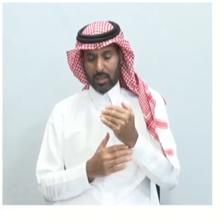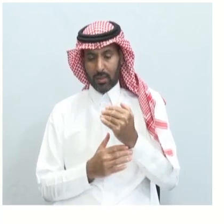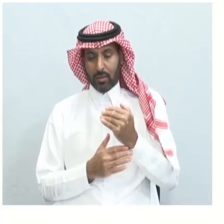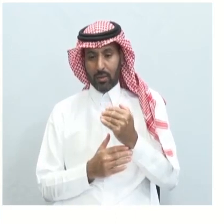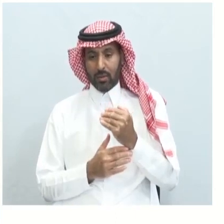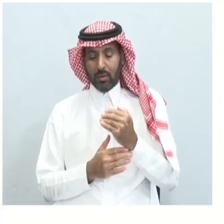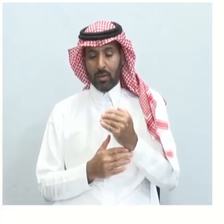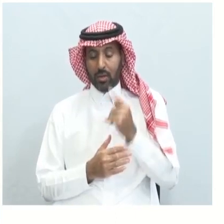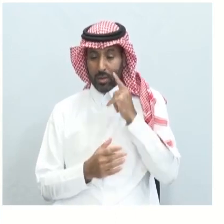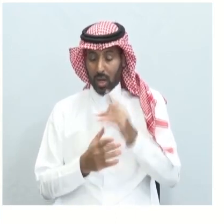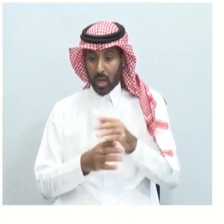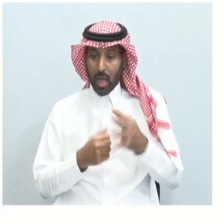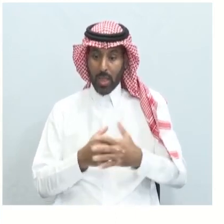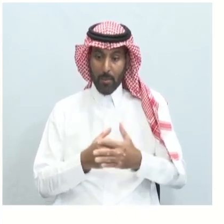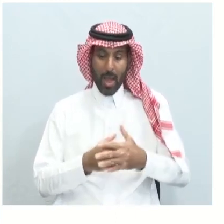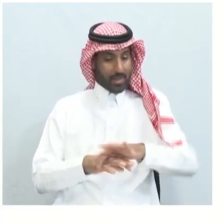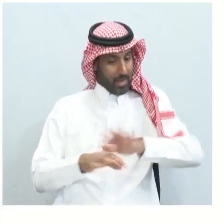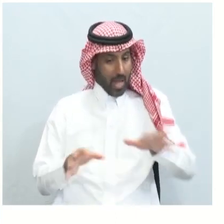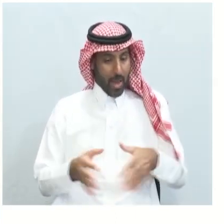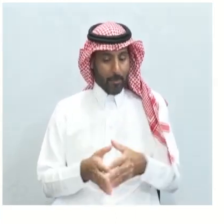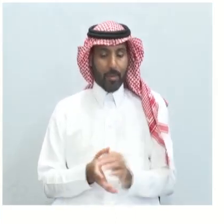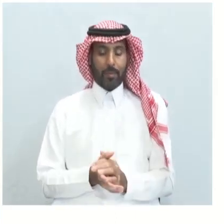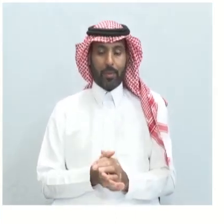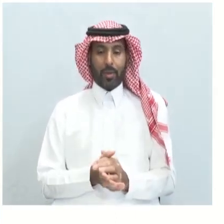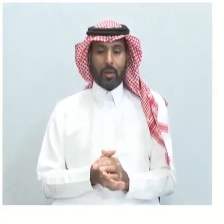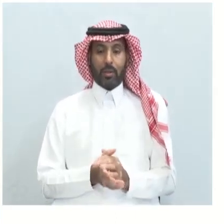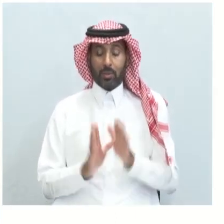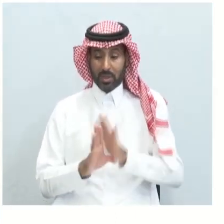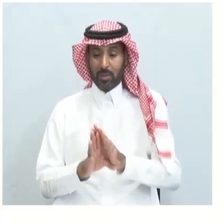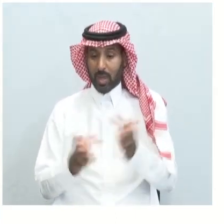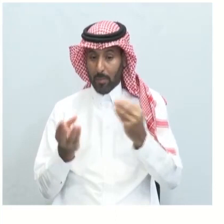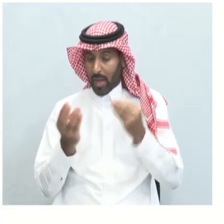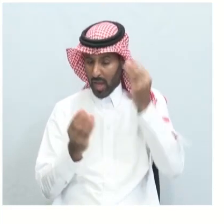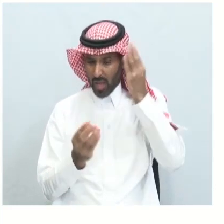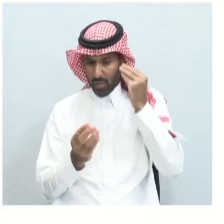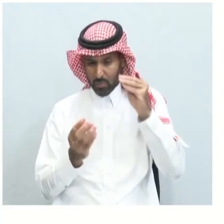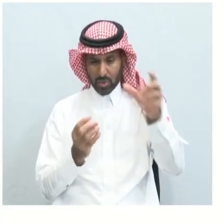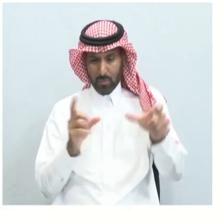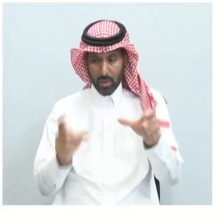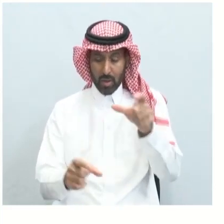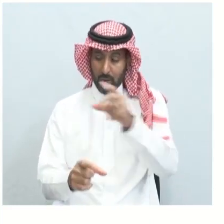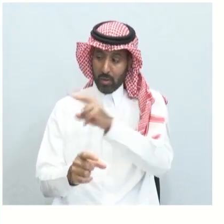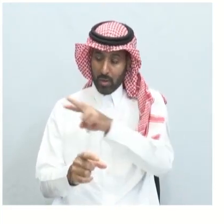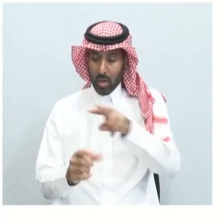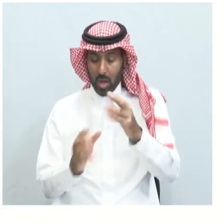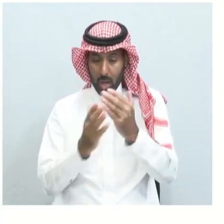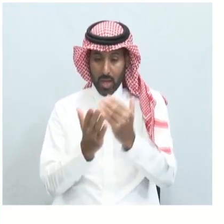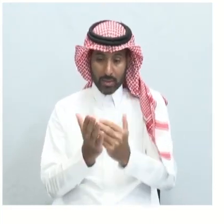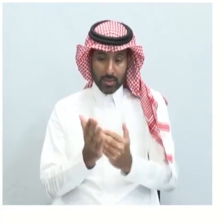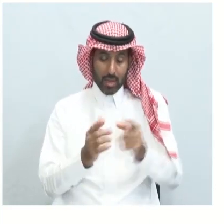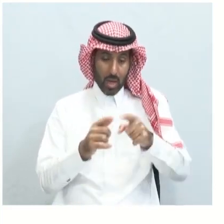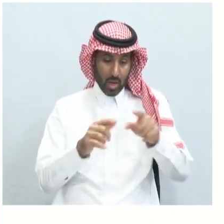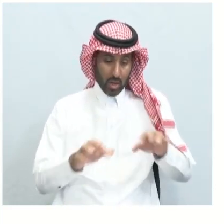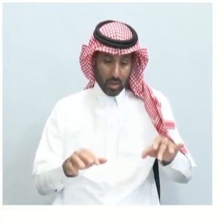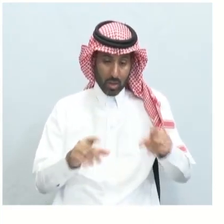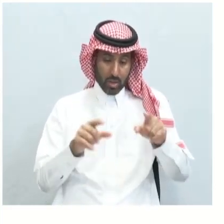تحسين الخدمات العامه ويتم الاعتماد على هذه البيانات المجمعه من المستشعرات والاجهزه والانظمه